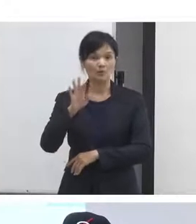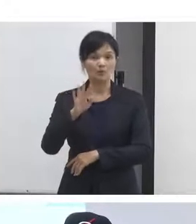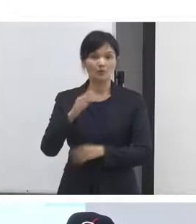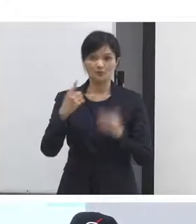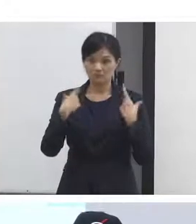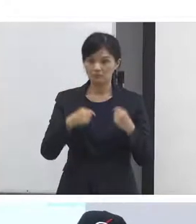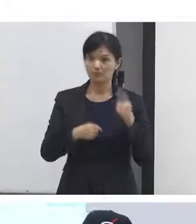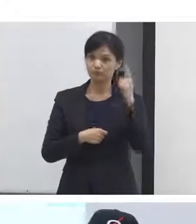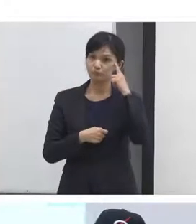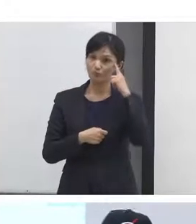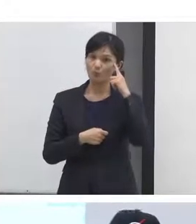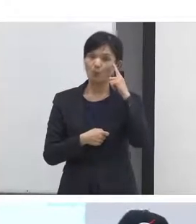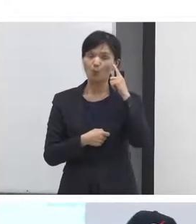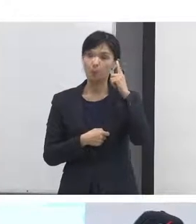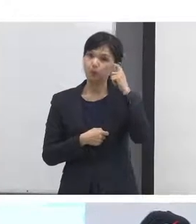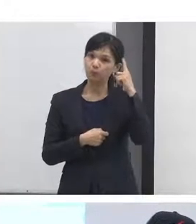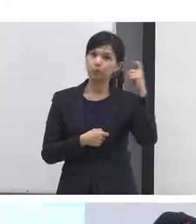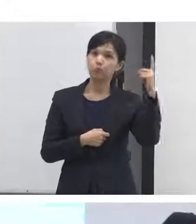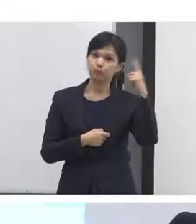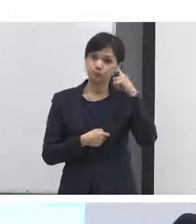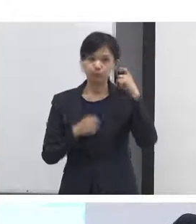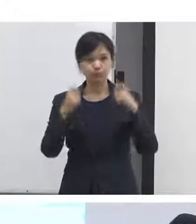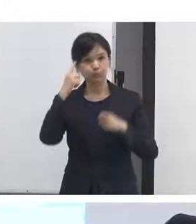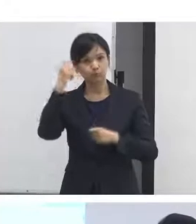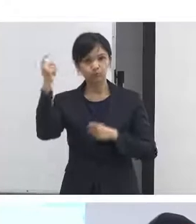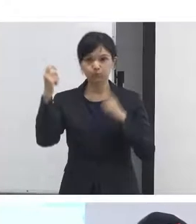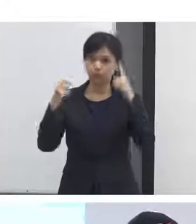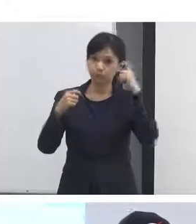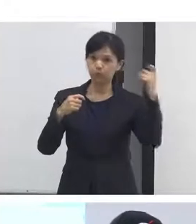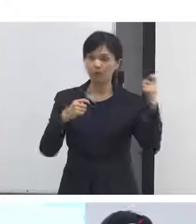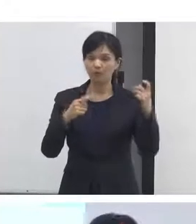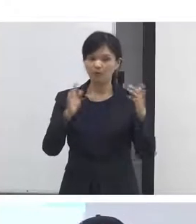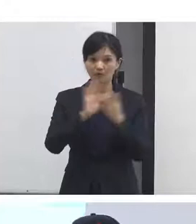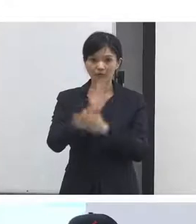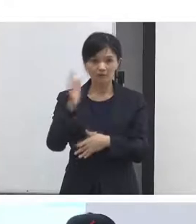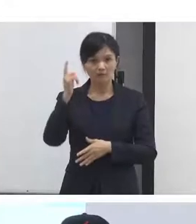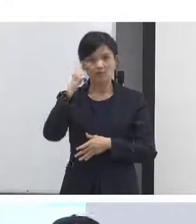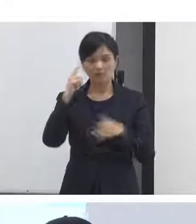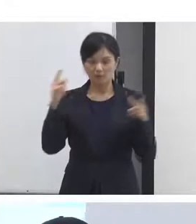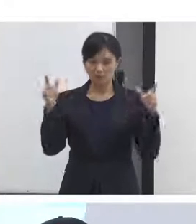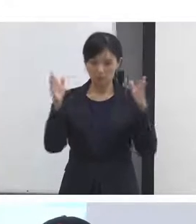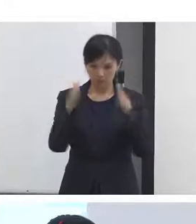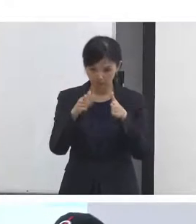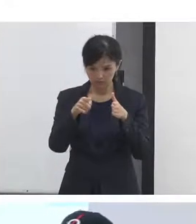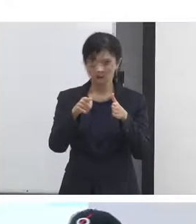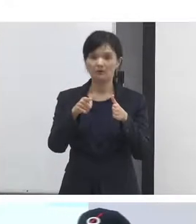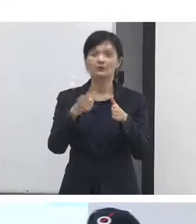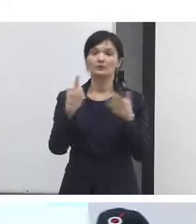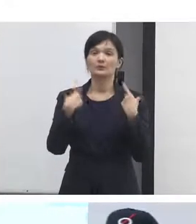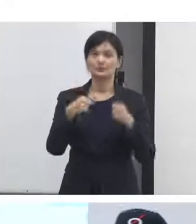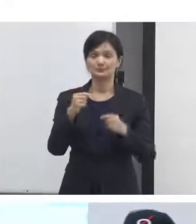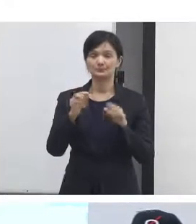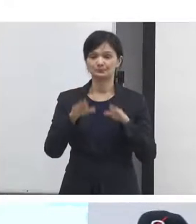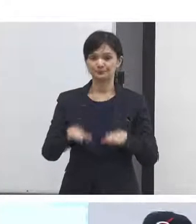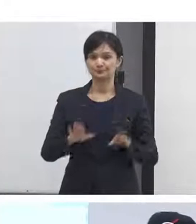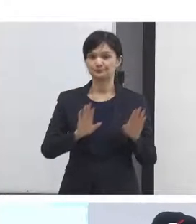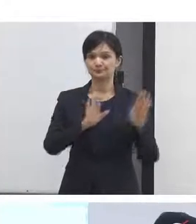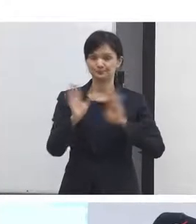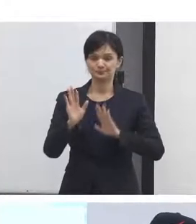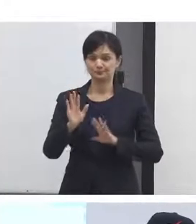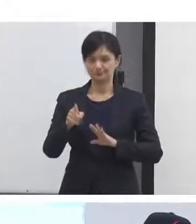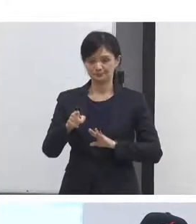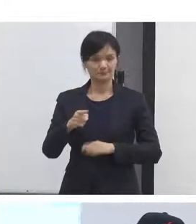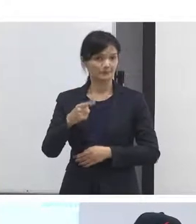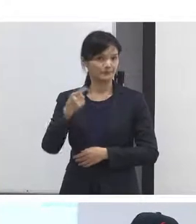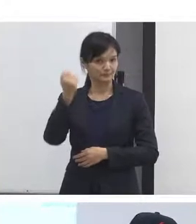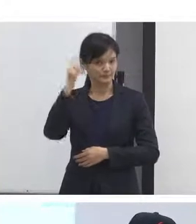情况，慢慢走到说，哦，原来现实状况是这样子，我并不是能够跳跃式的跨过去。那我回到一个很现